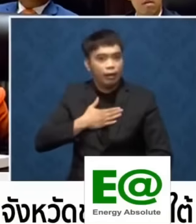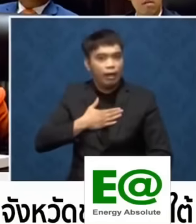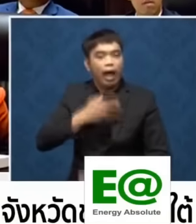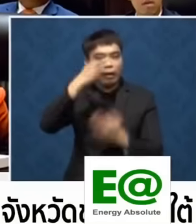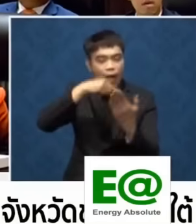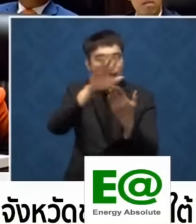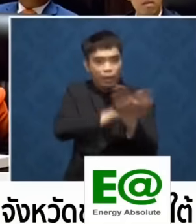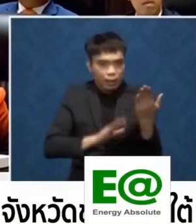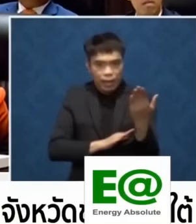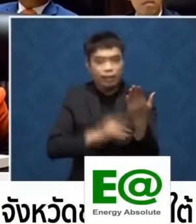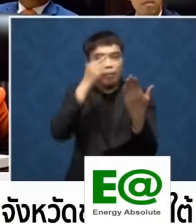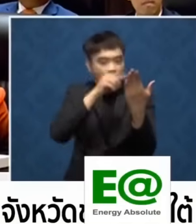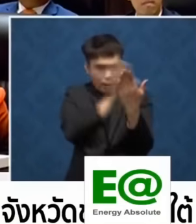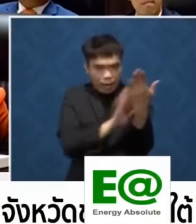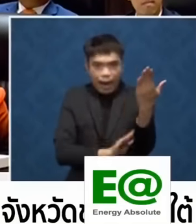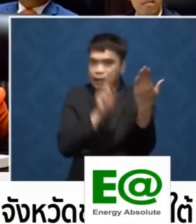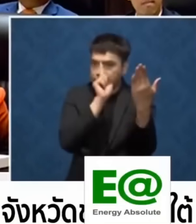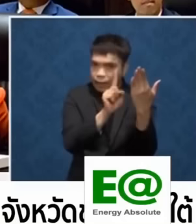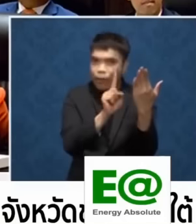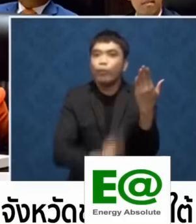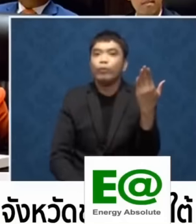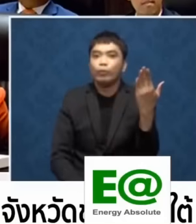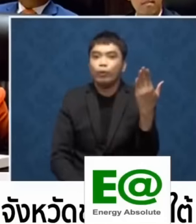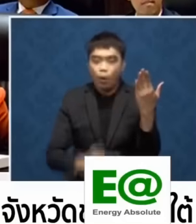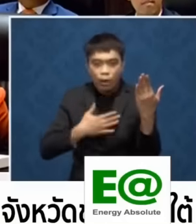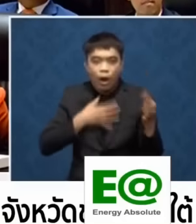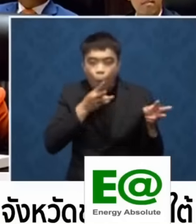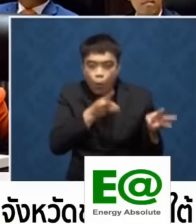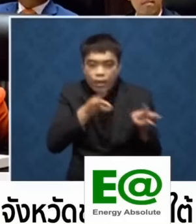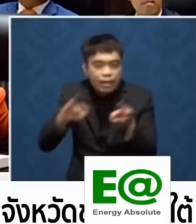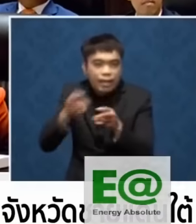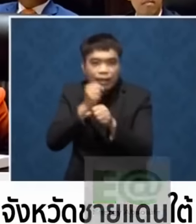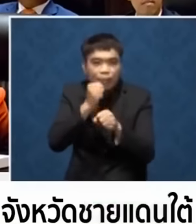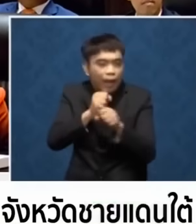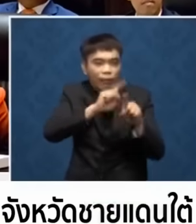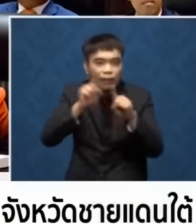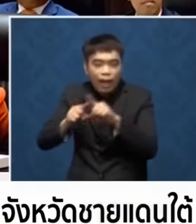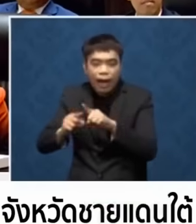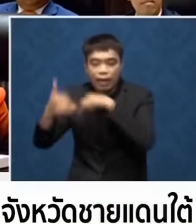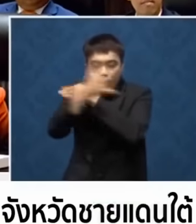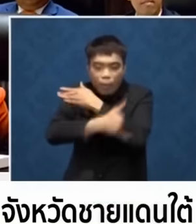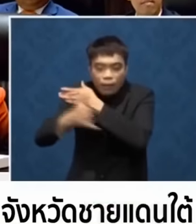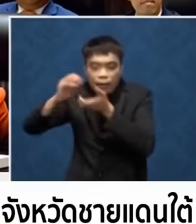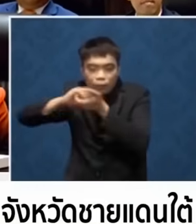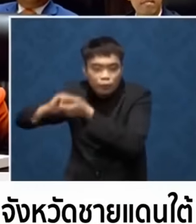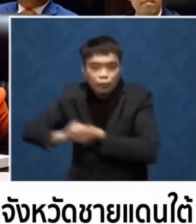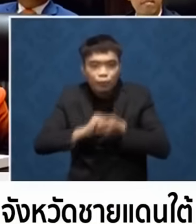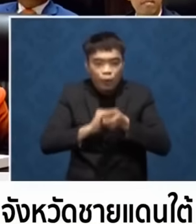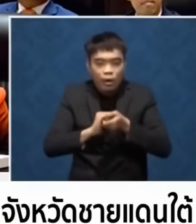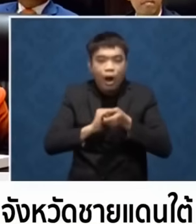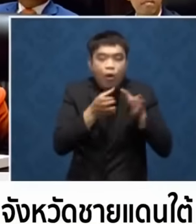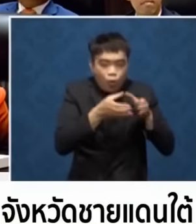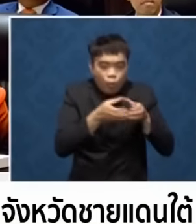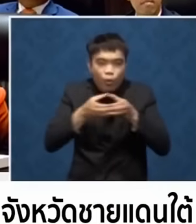เป็นรัฐเดียวและผมจะทำทุกวิถีทางผ่านการทูตผ่านการทำงานของพลเรือนเ